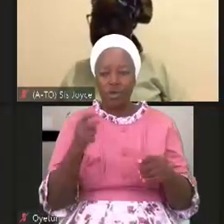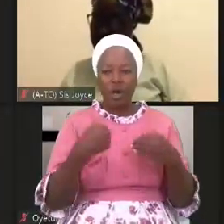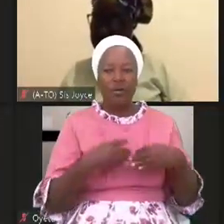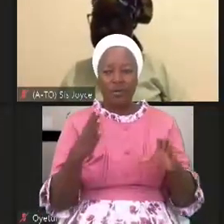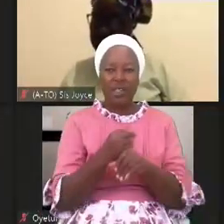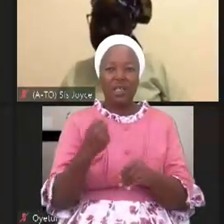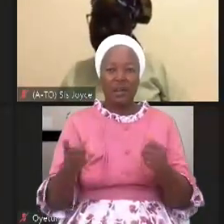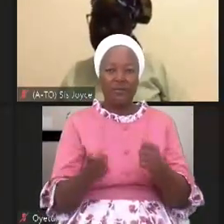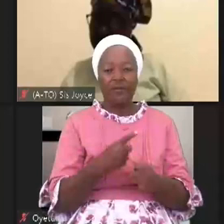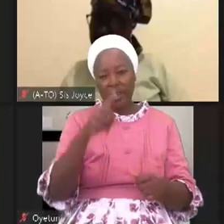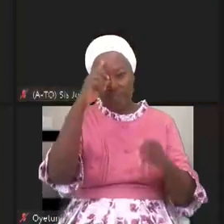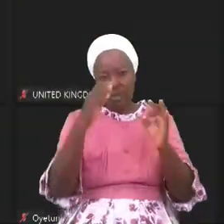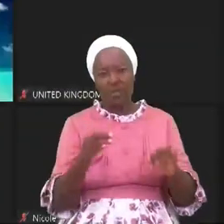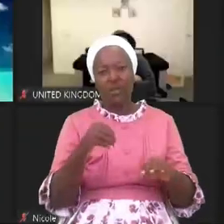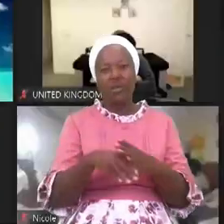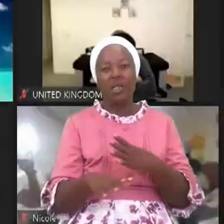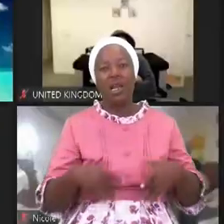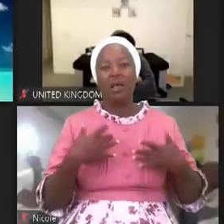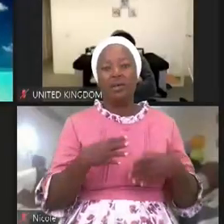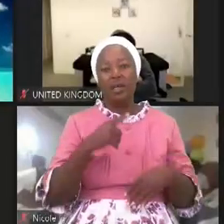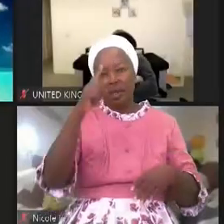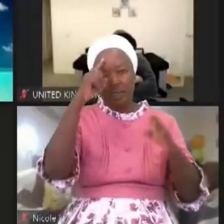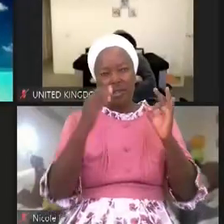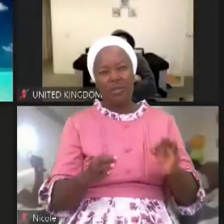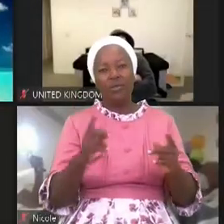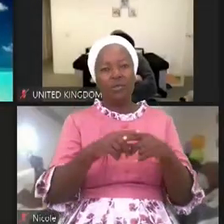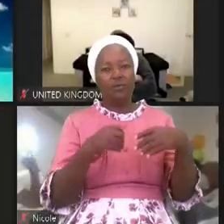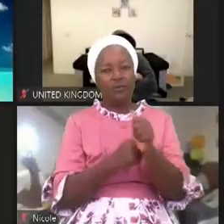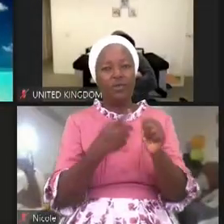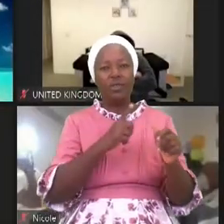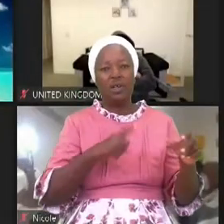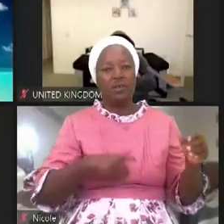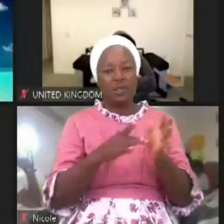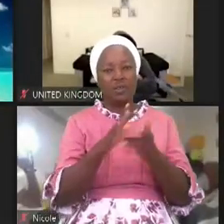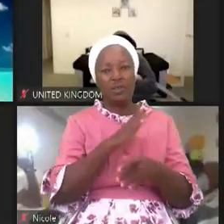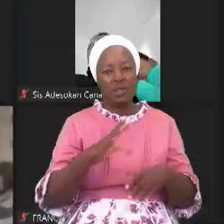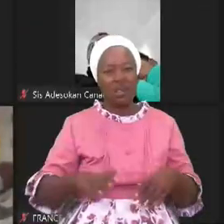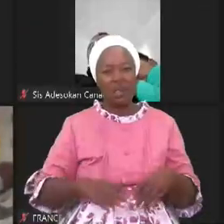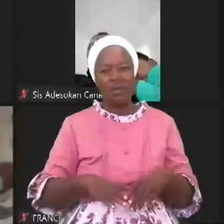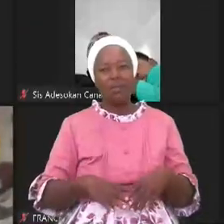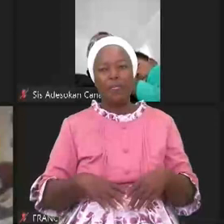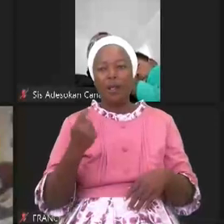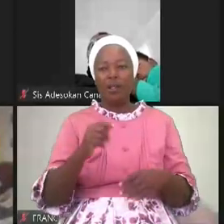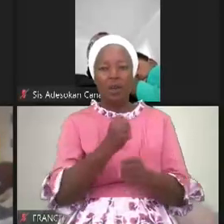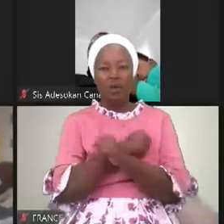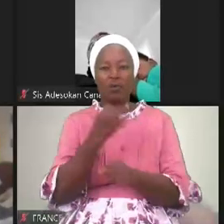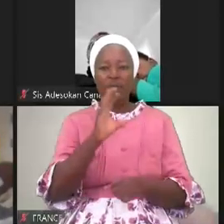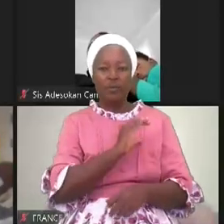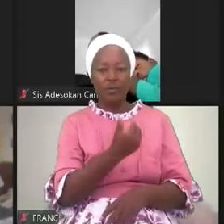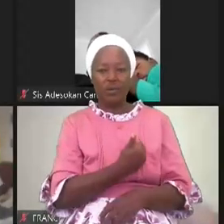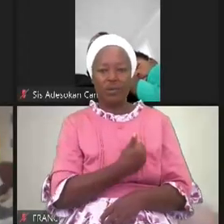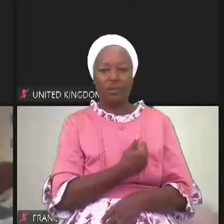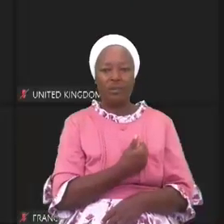C'est la meilleure décision que vous avez prise dans la vie. La décision de suivre le Seigneur Jésus-Christ. Celui qui aime votre âme.